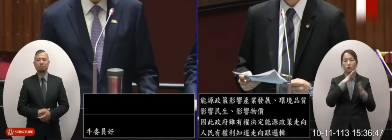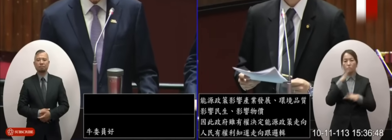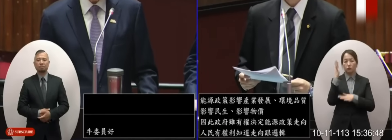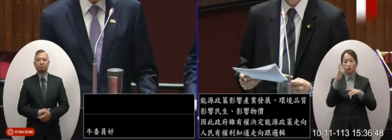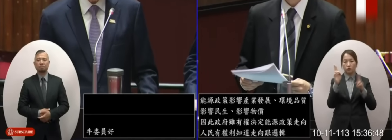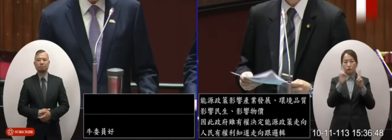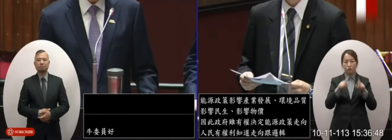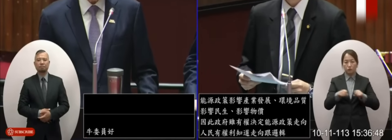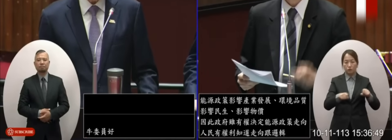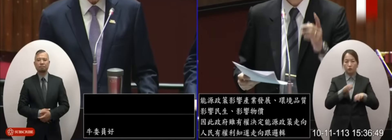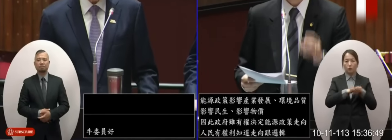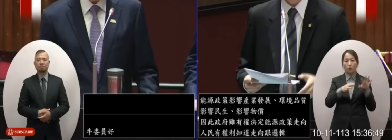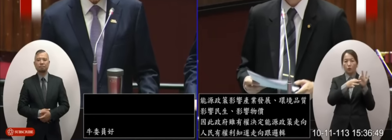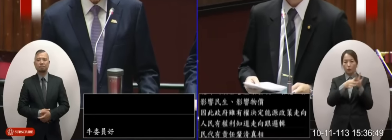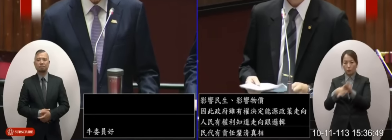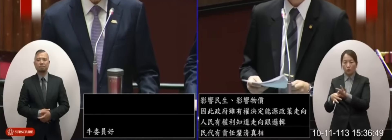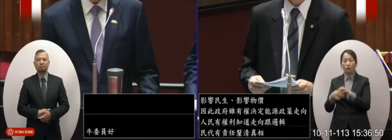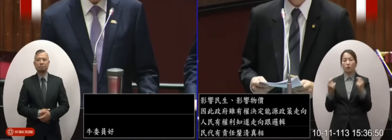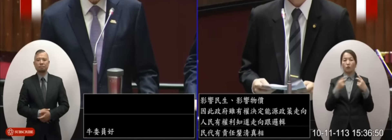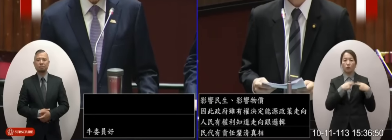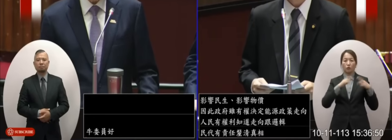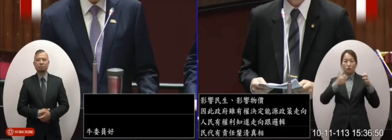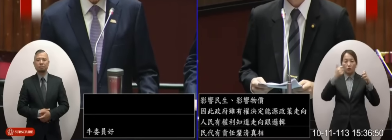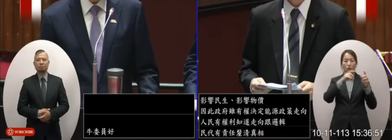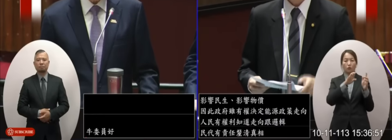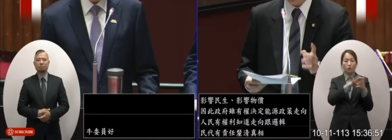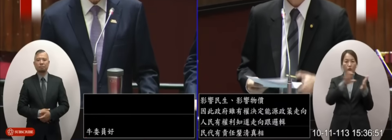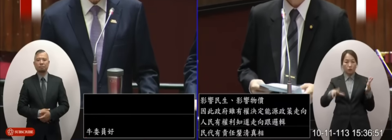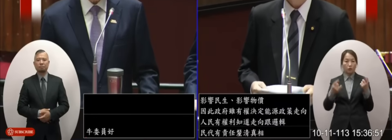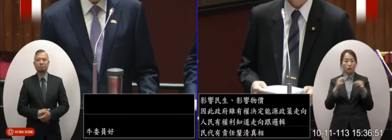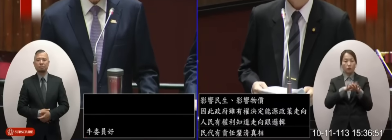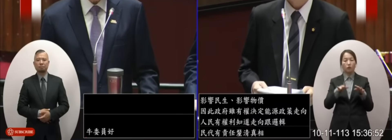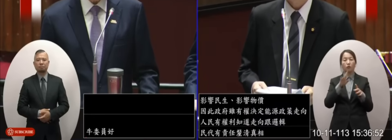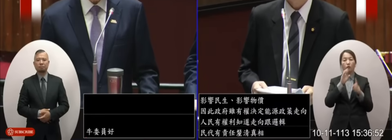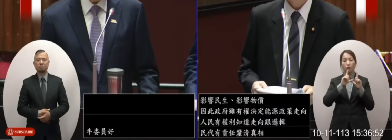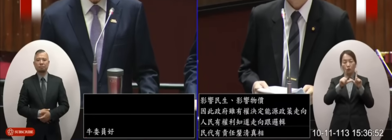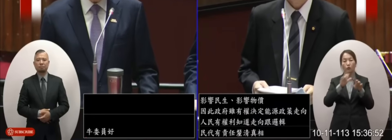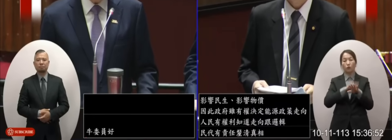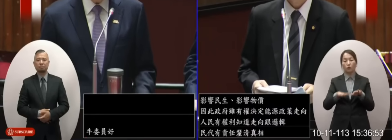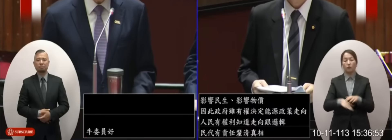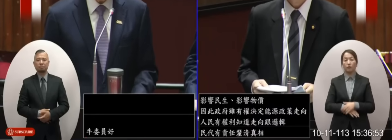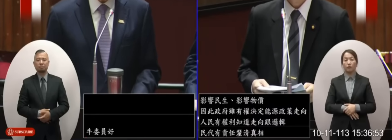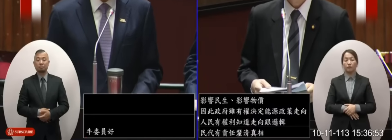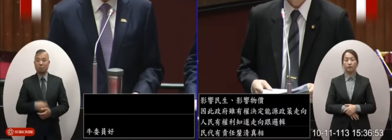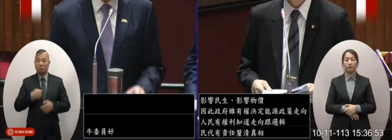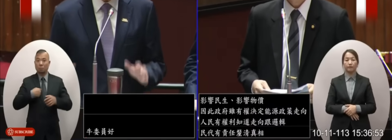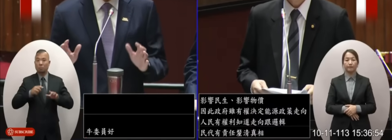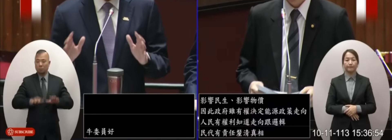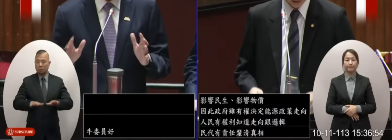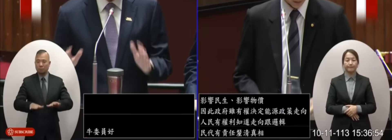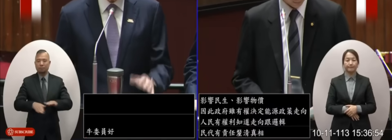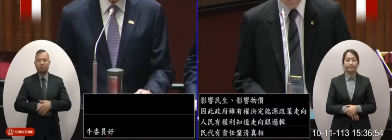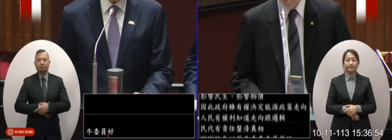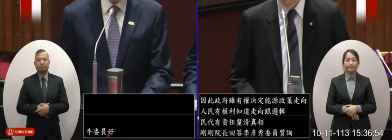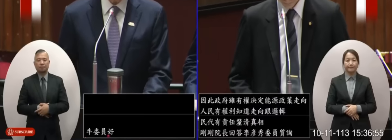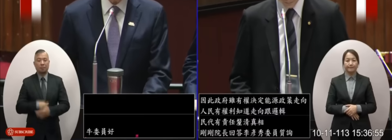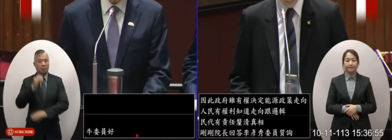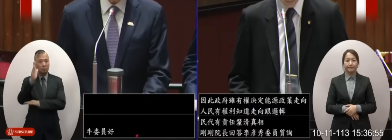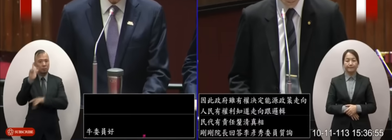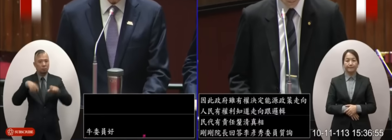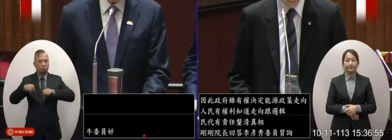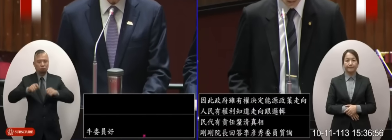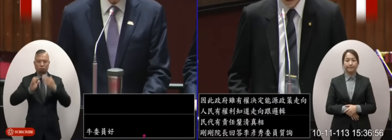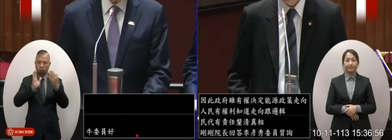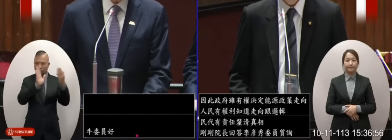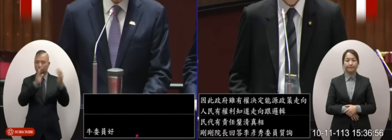策都会合理的延续，他问你蔡政府的政策你会不会延续，你说都会延续，对不对？ 我们目前是在这个政策的走向